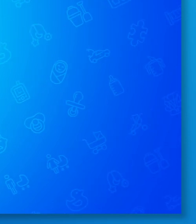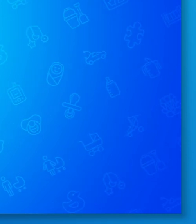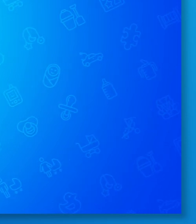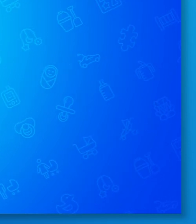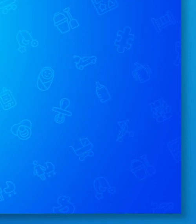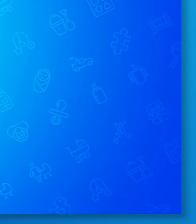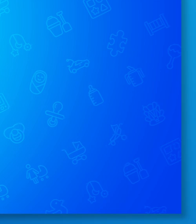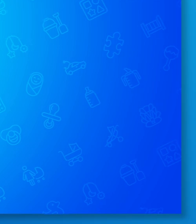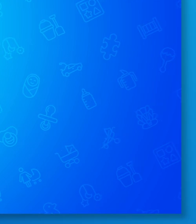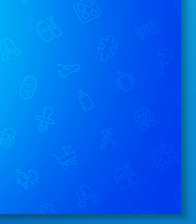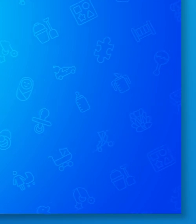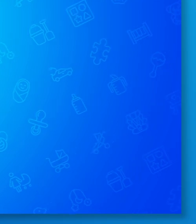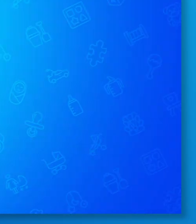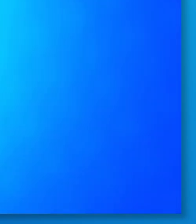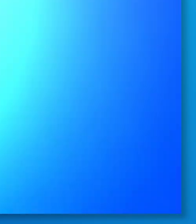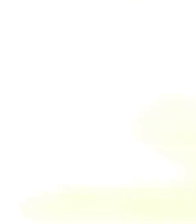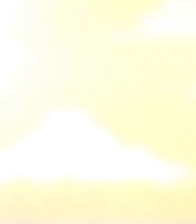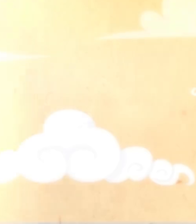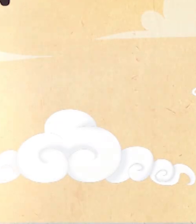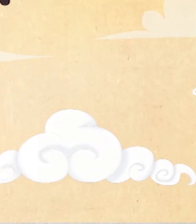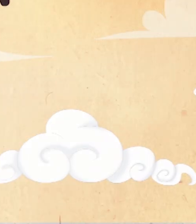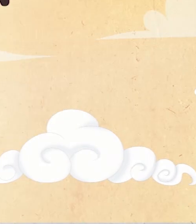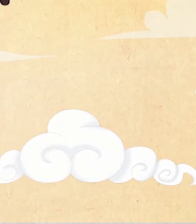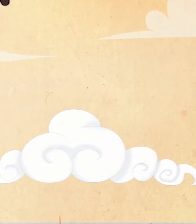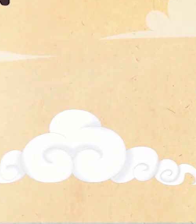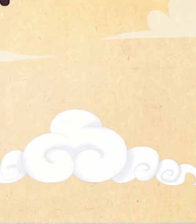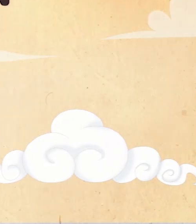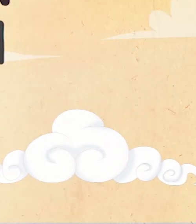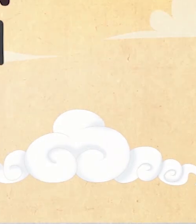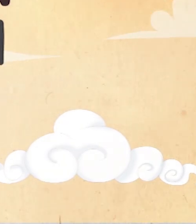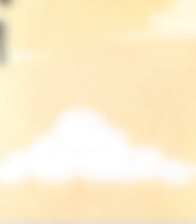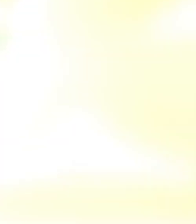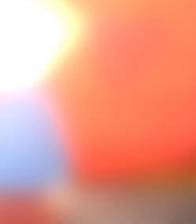Гэртүү? Гэртүү.